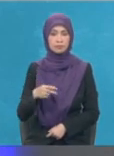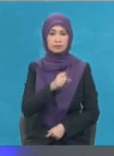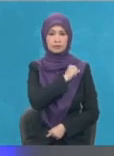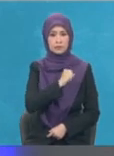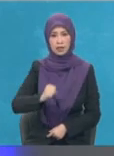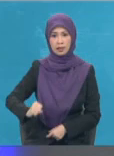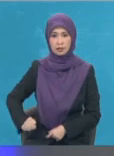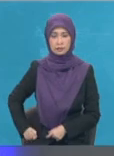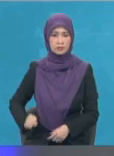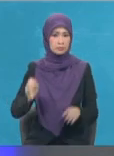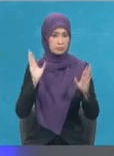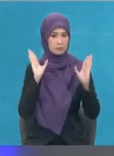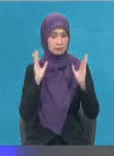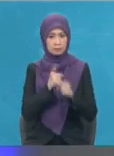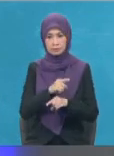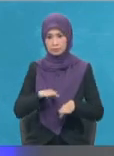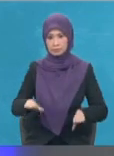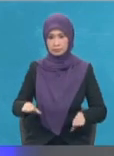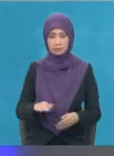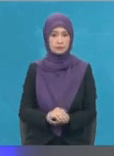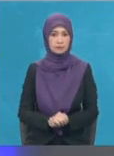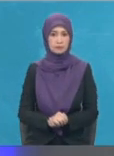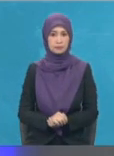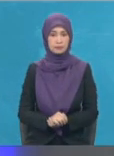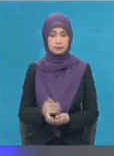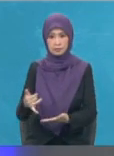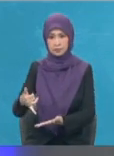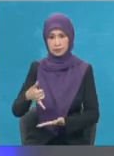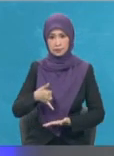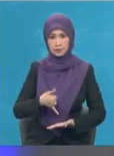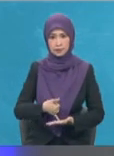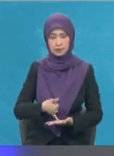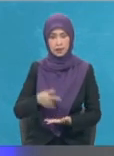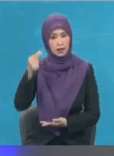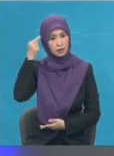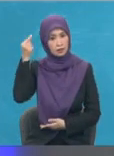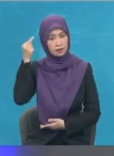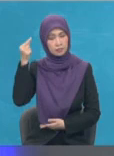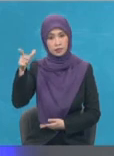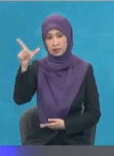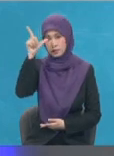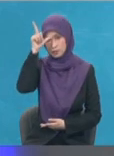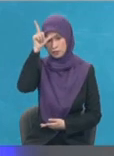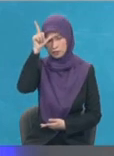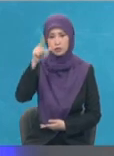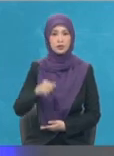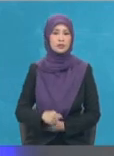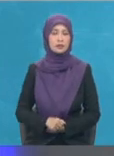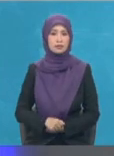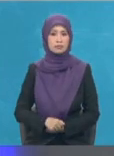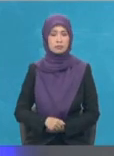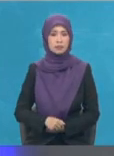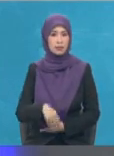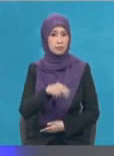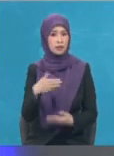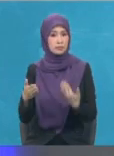negara Brunei Darussalam akan berangkat ke Aman kerajaan hasyimiyah Jodan bagi Man haltri istiadat perkawinan